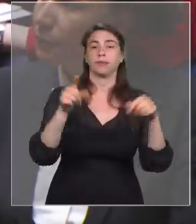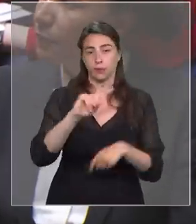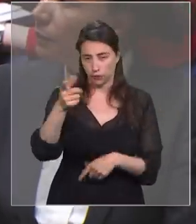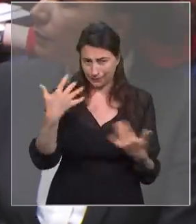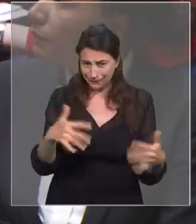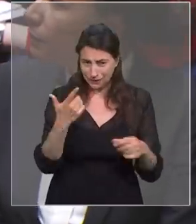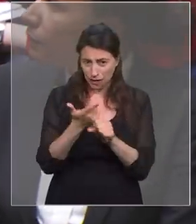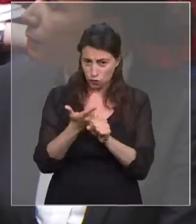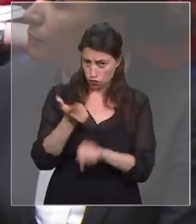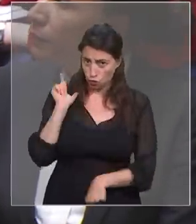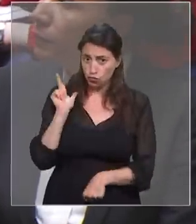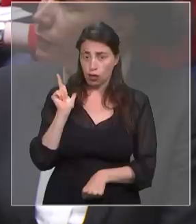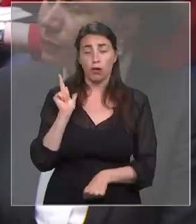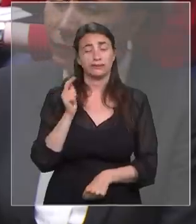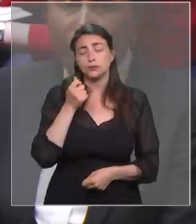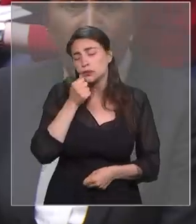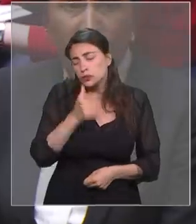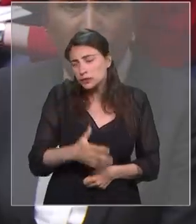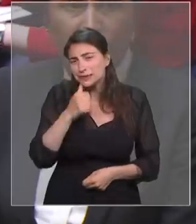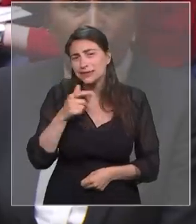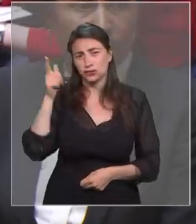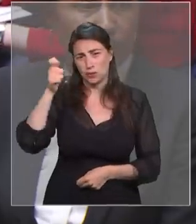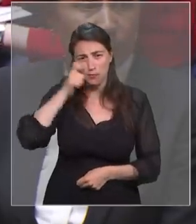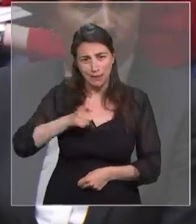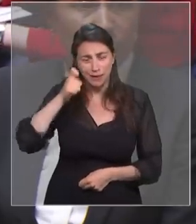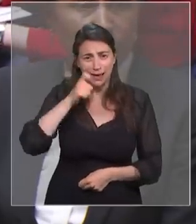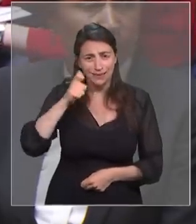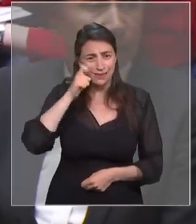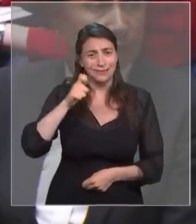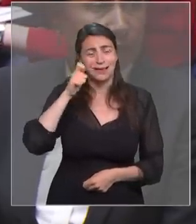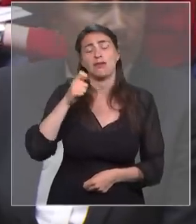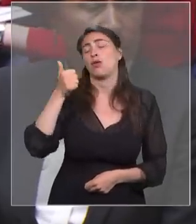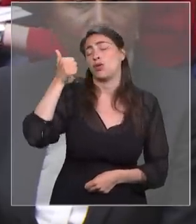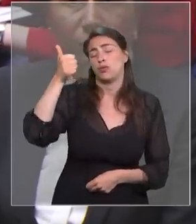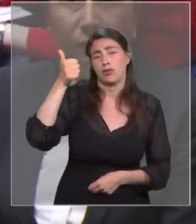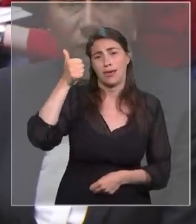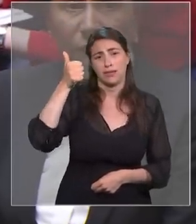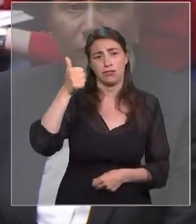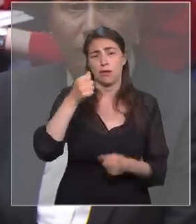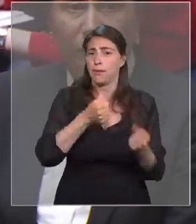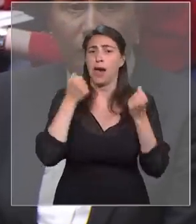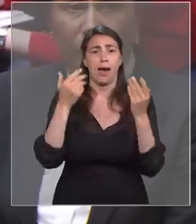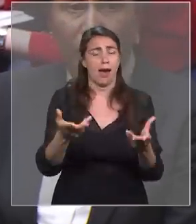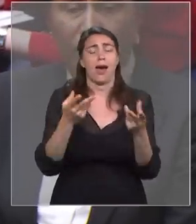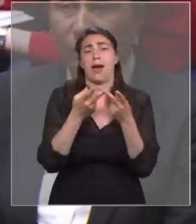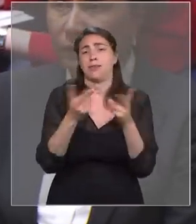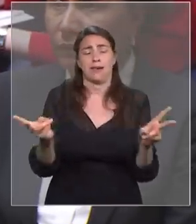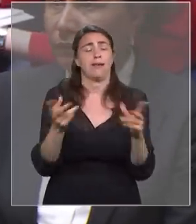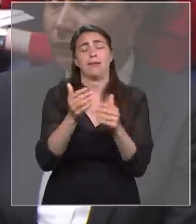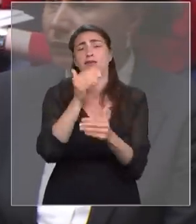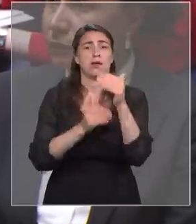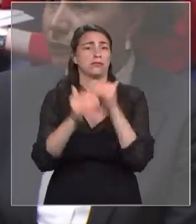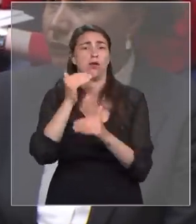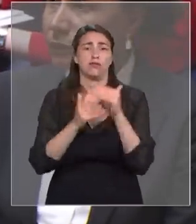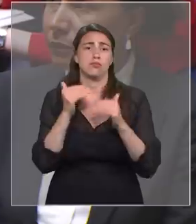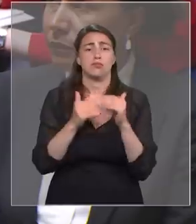pour jour, que le président de la République a annoncé un plan France 2030 d'investissement fort dans la santé de manière